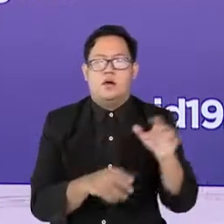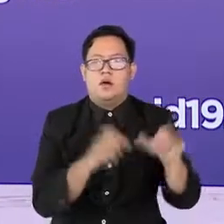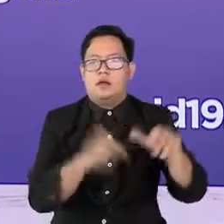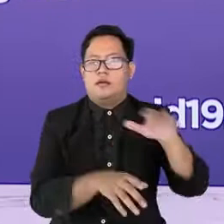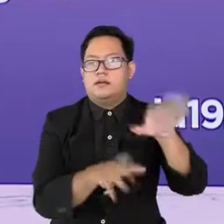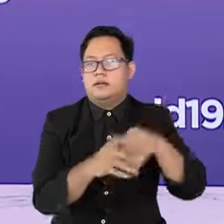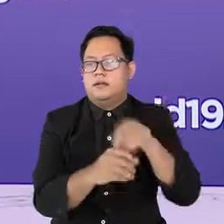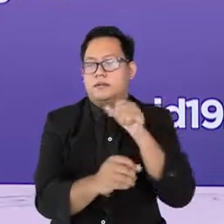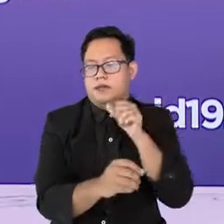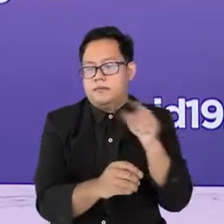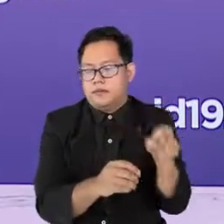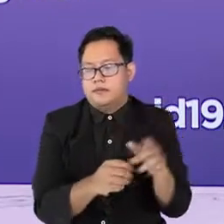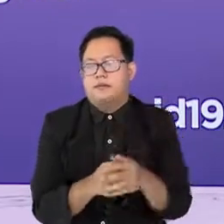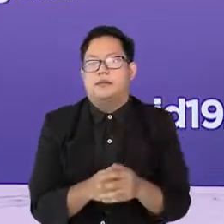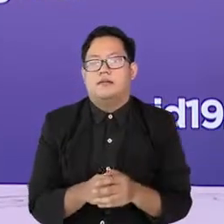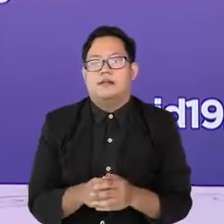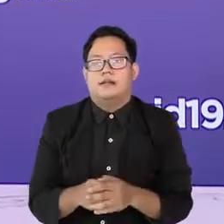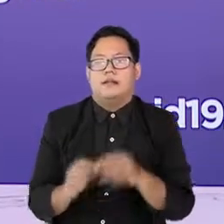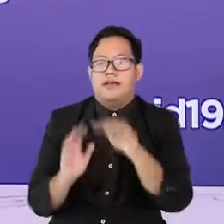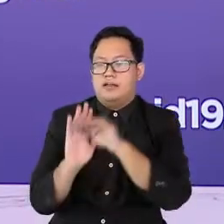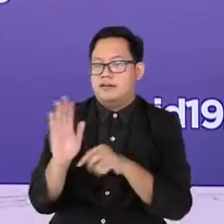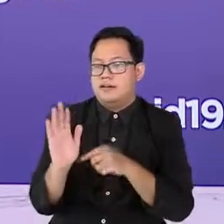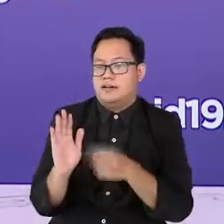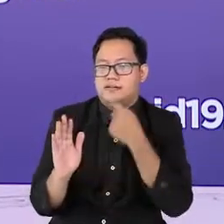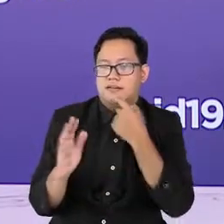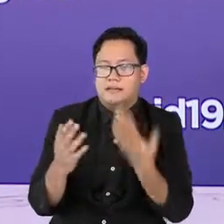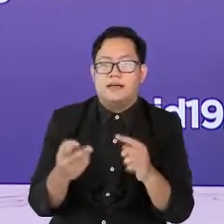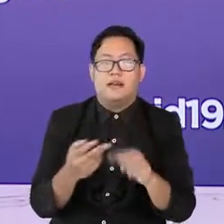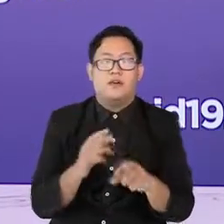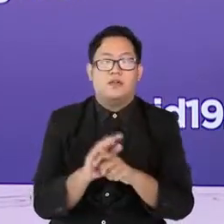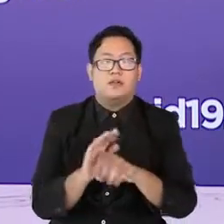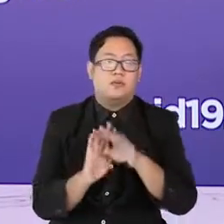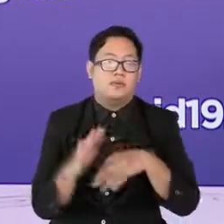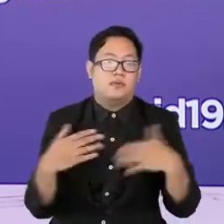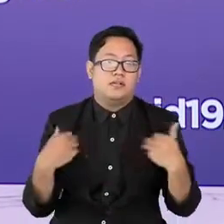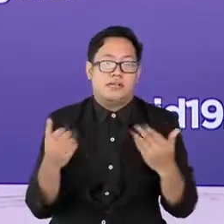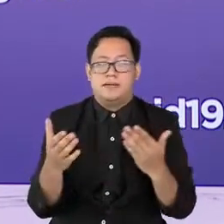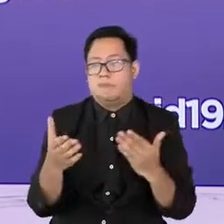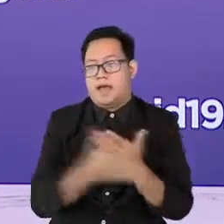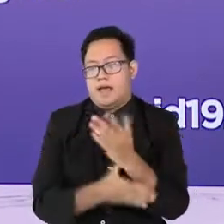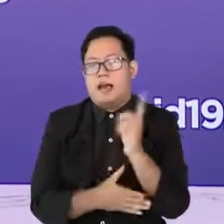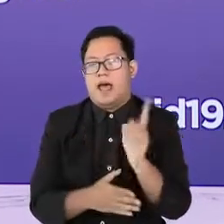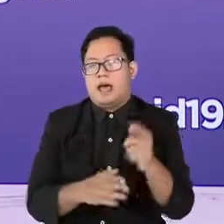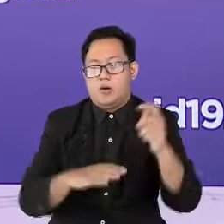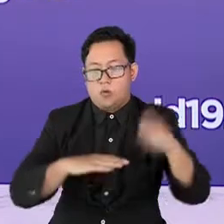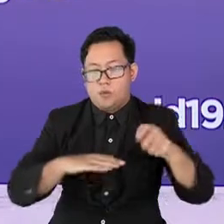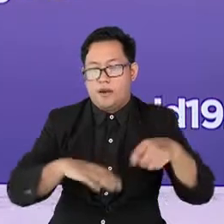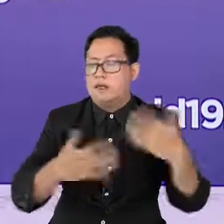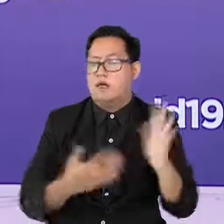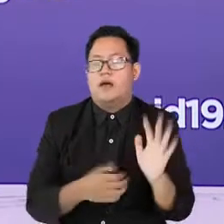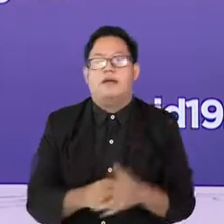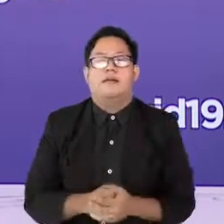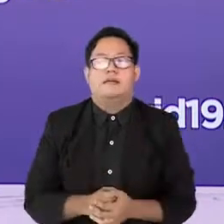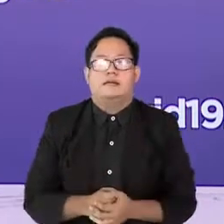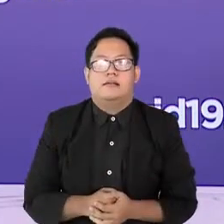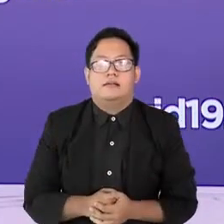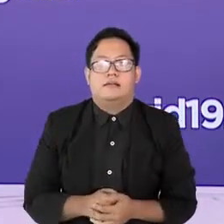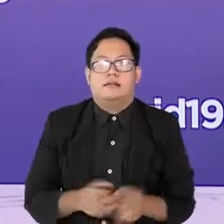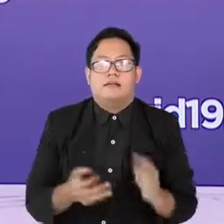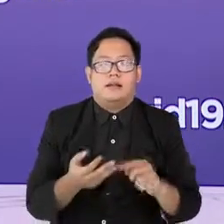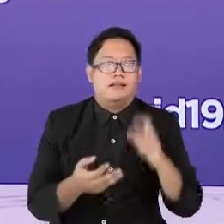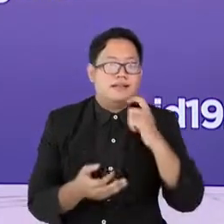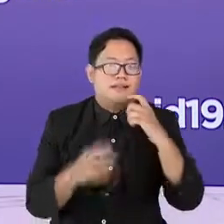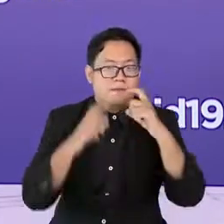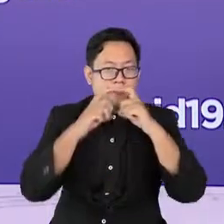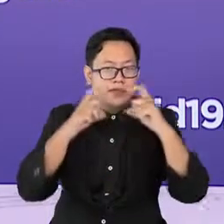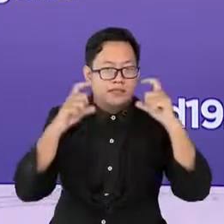Masalah ini diatur dalam panduan tersebut Apakah pelanggaran podcast nantinya akan dikenakan sanksi lalu kegiatan pembagian masker